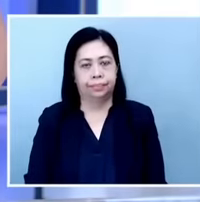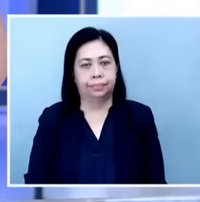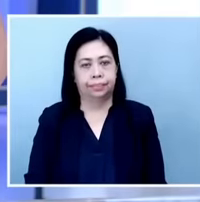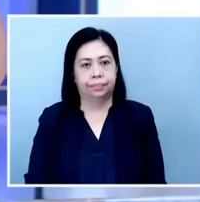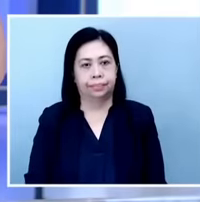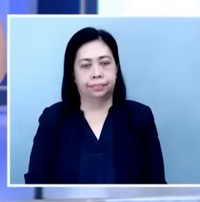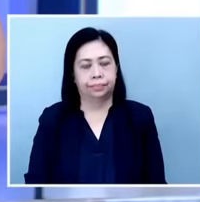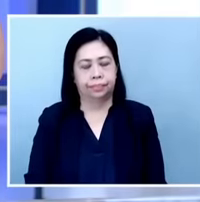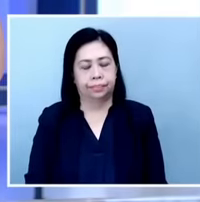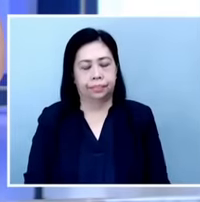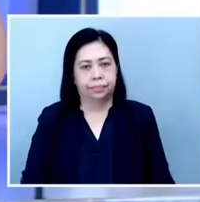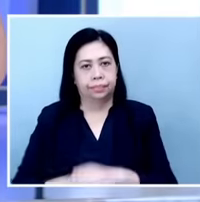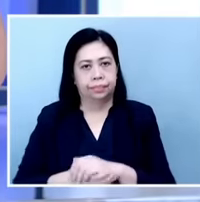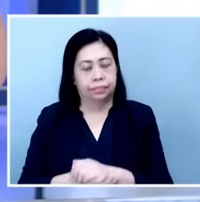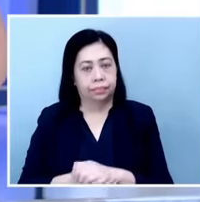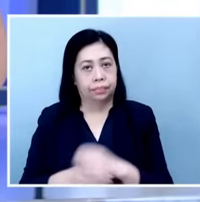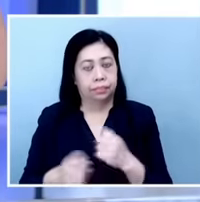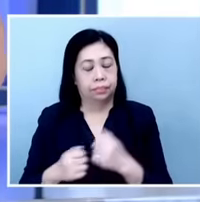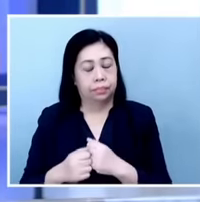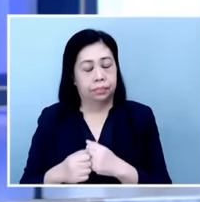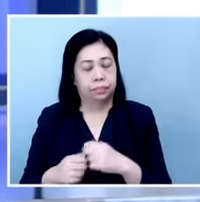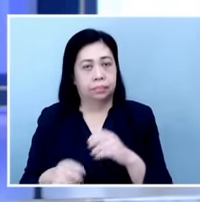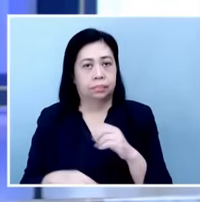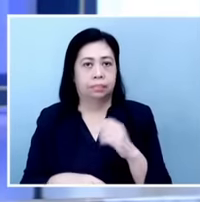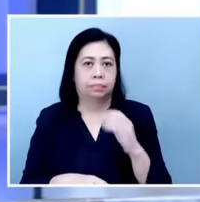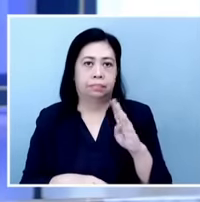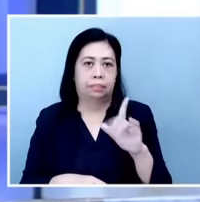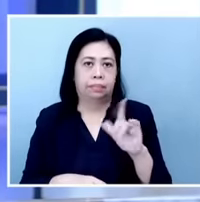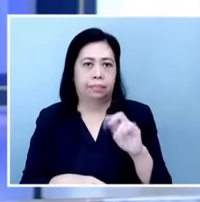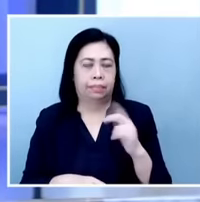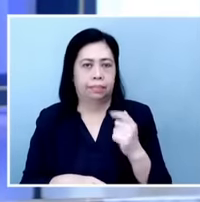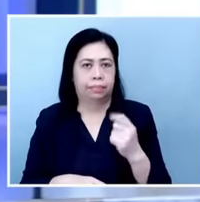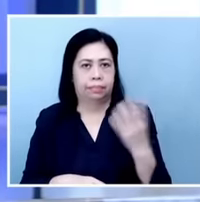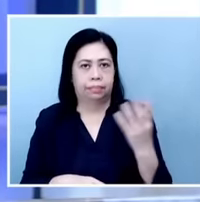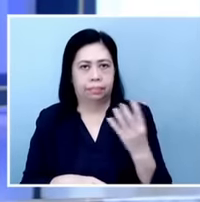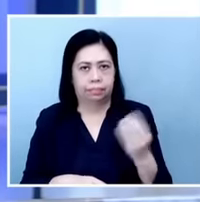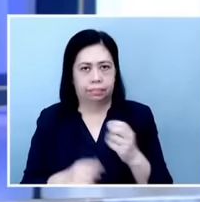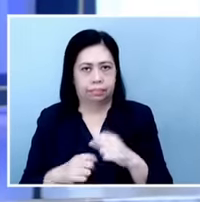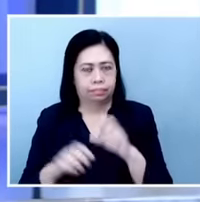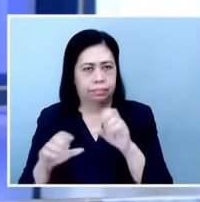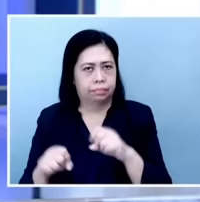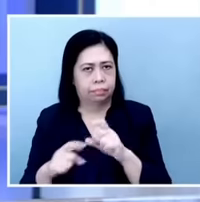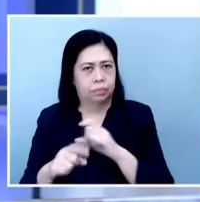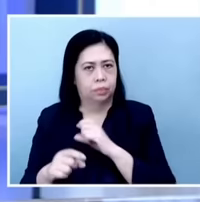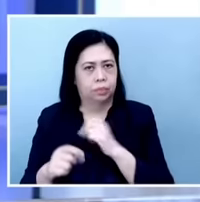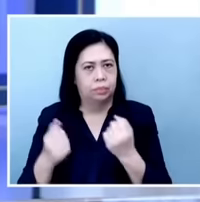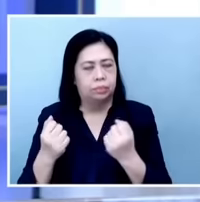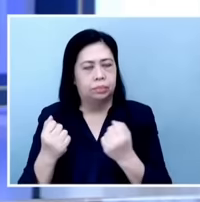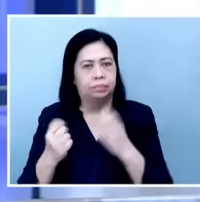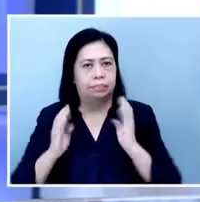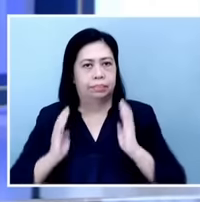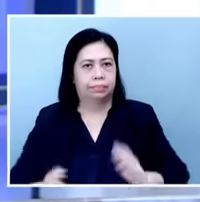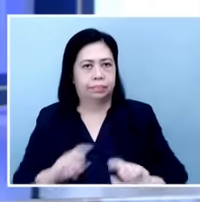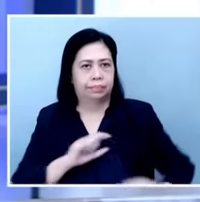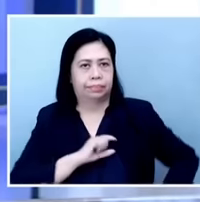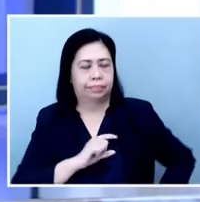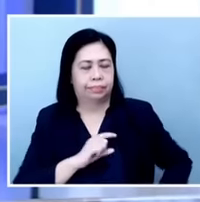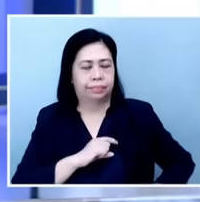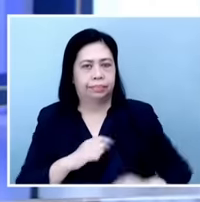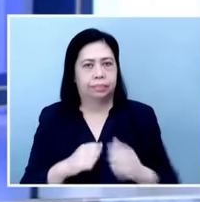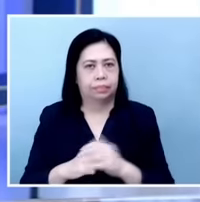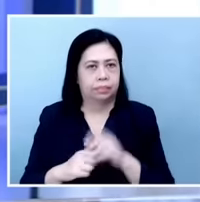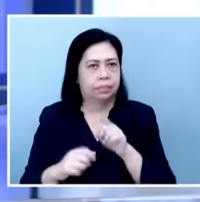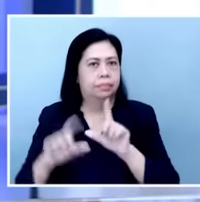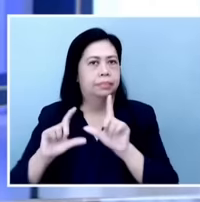Hawak na ng mga pulis sa Balayan, Batangas ang driver at bodyguard ni Police Major Alan De Castro na